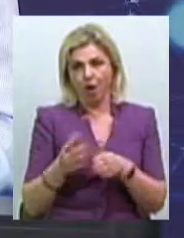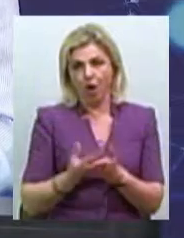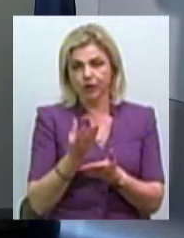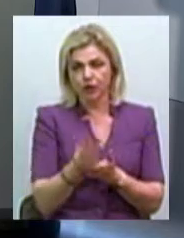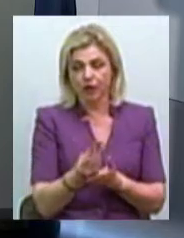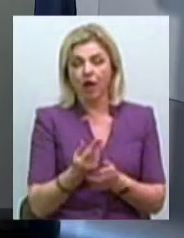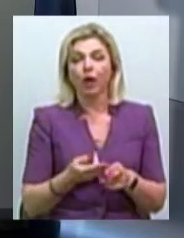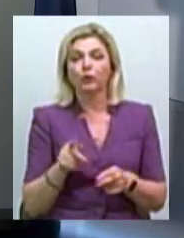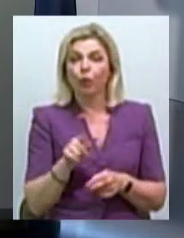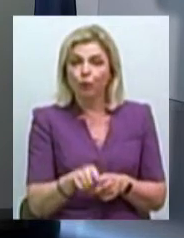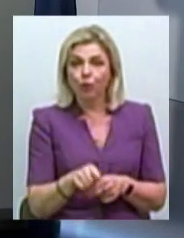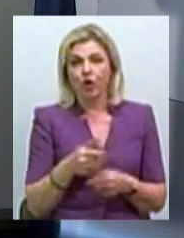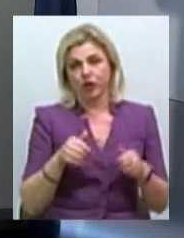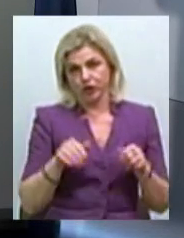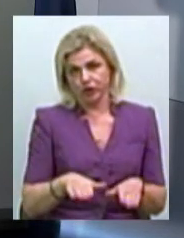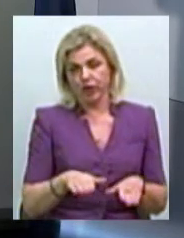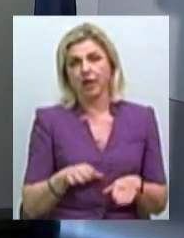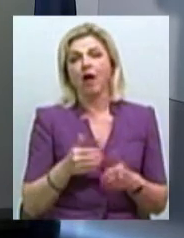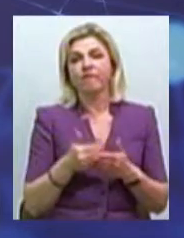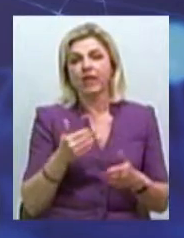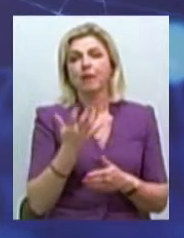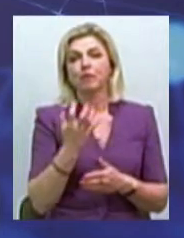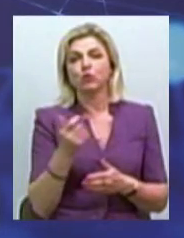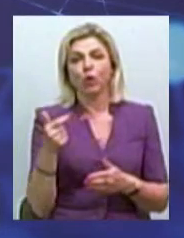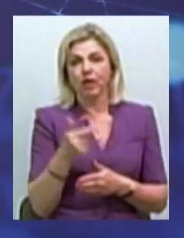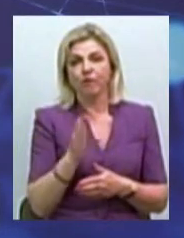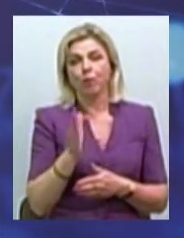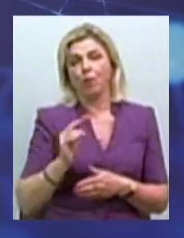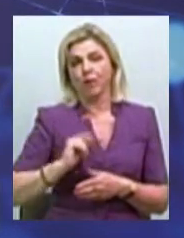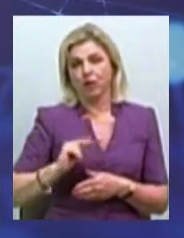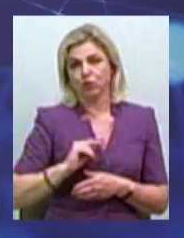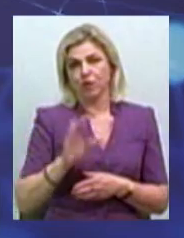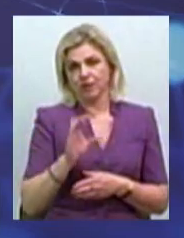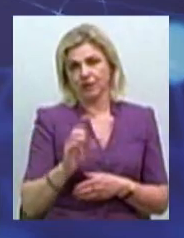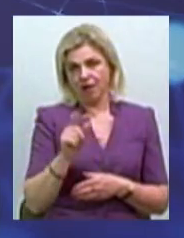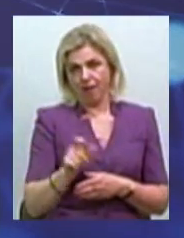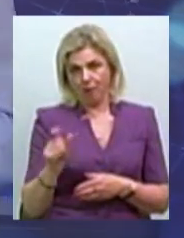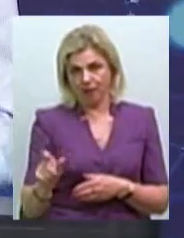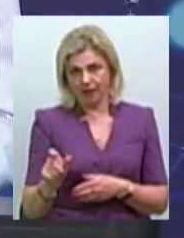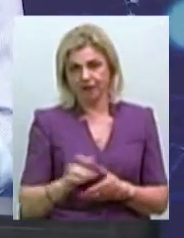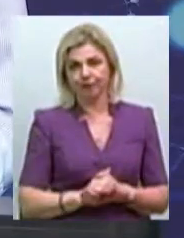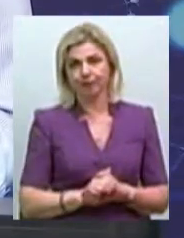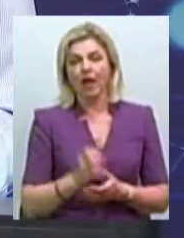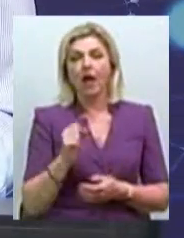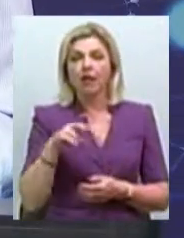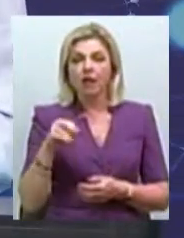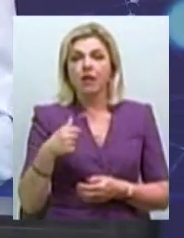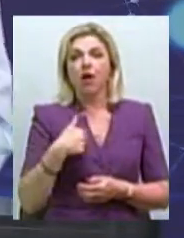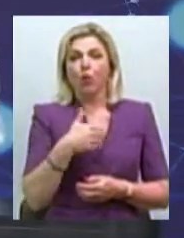Тому ми і вирішили, що від 500 гривень ми будемо працювати з абонентами. Але я хочу сказати,